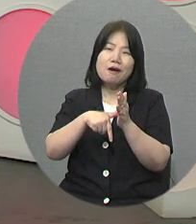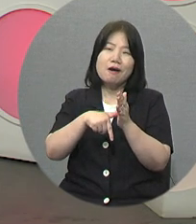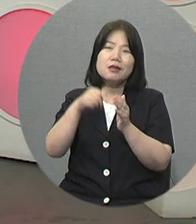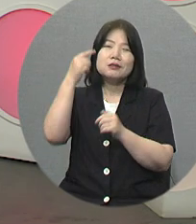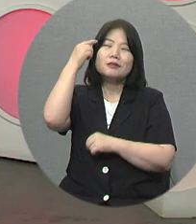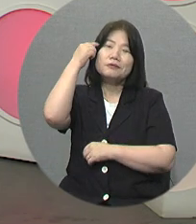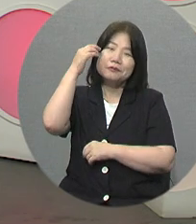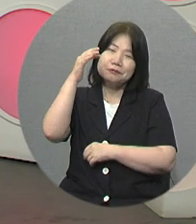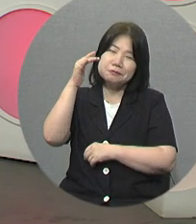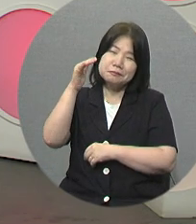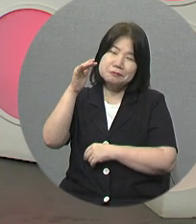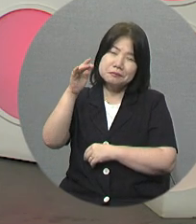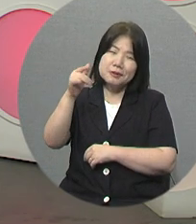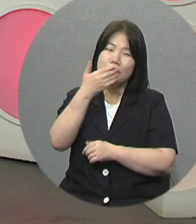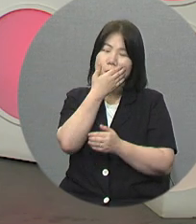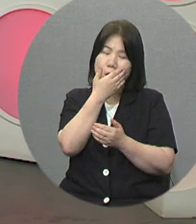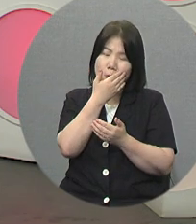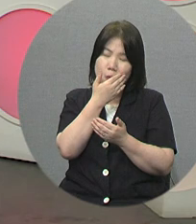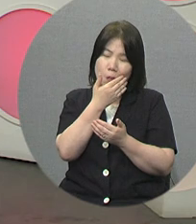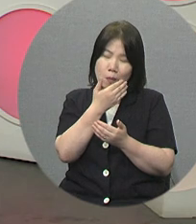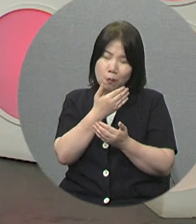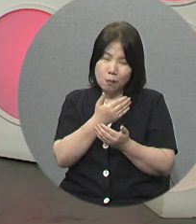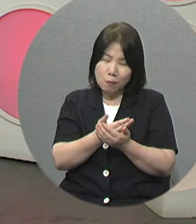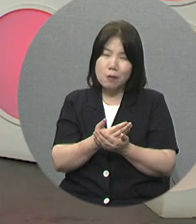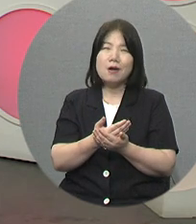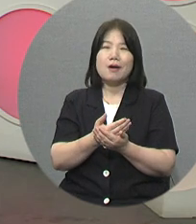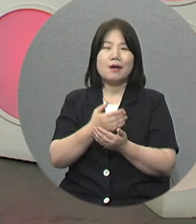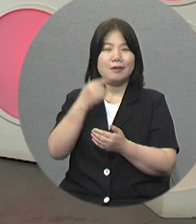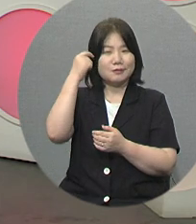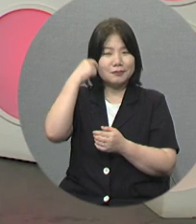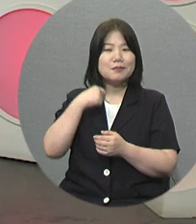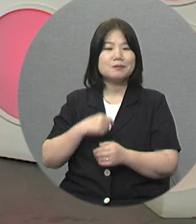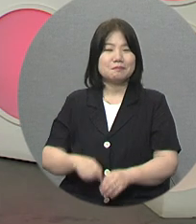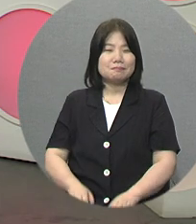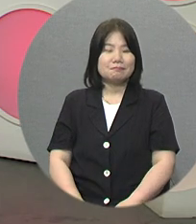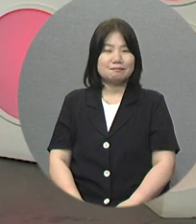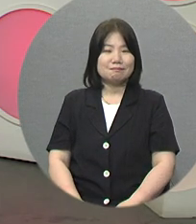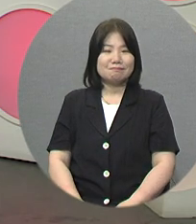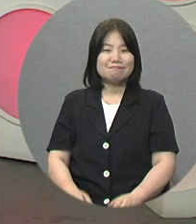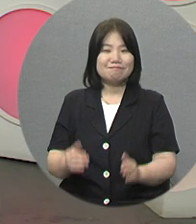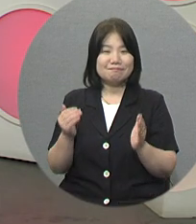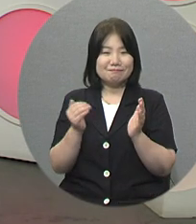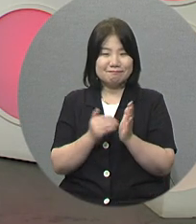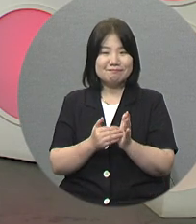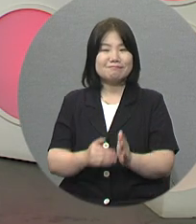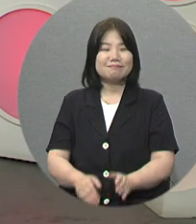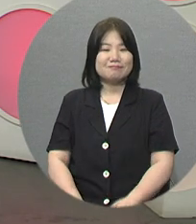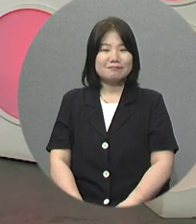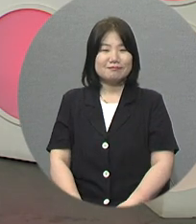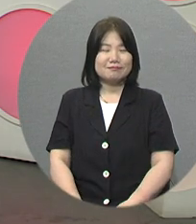참 소중하고 그립습니다. 끝.